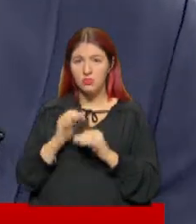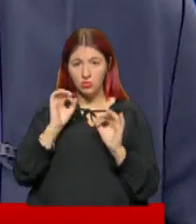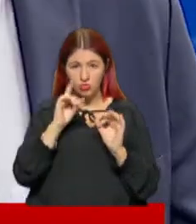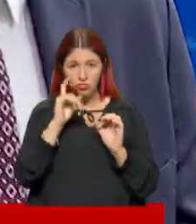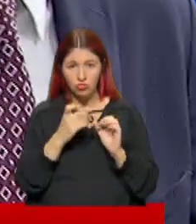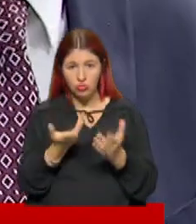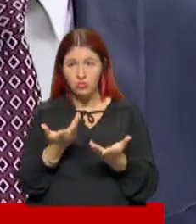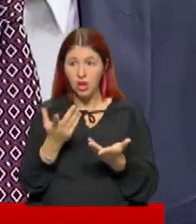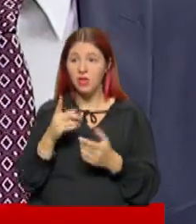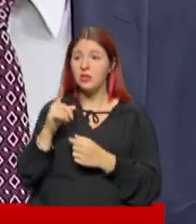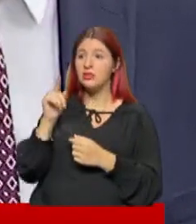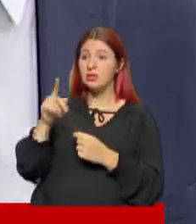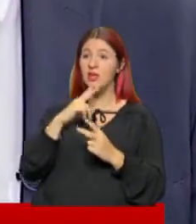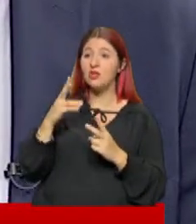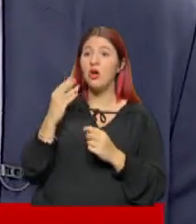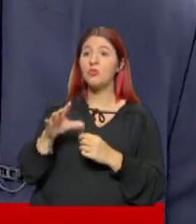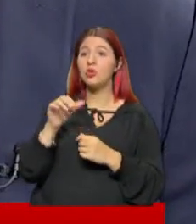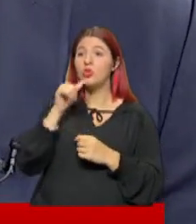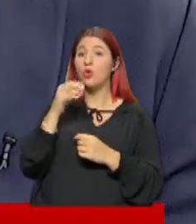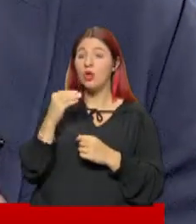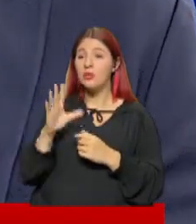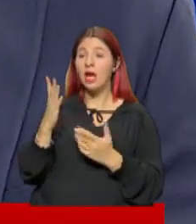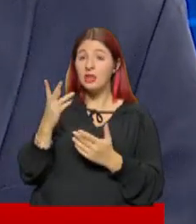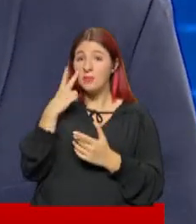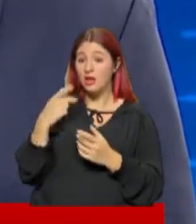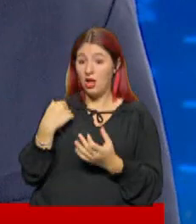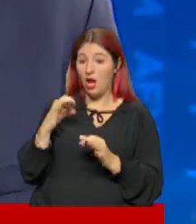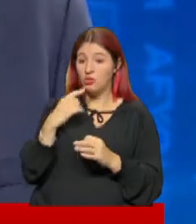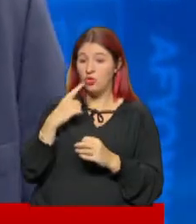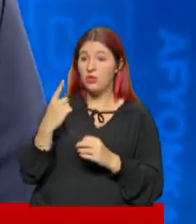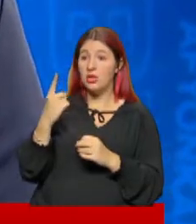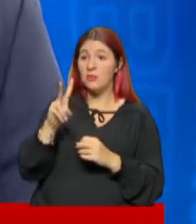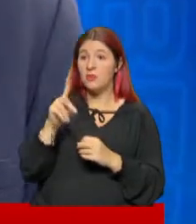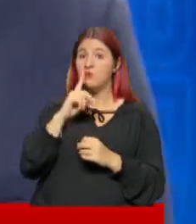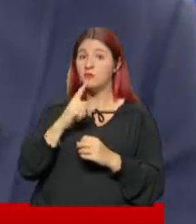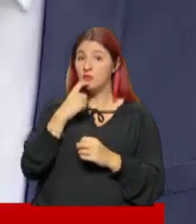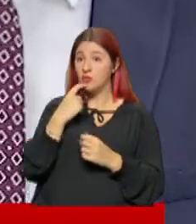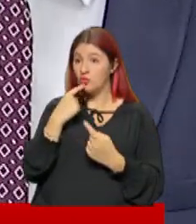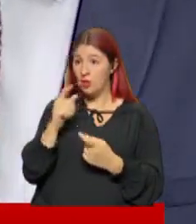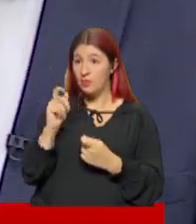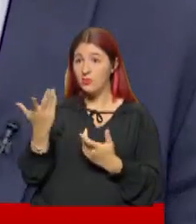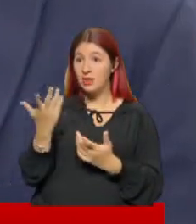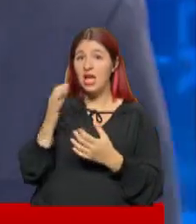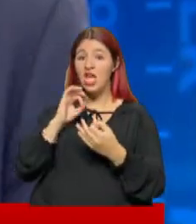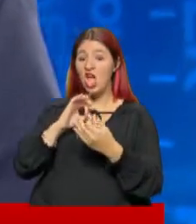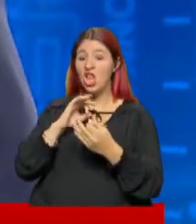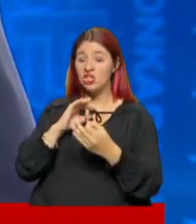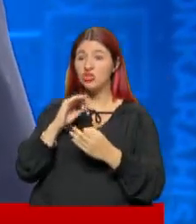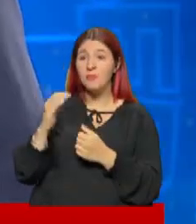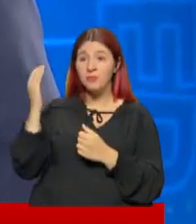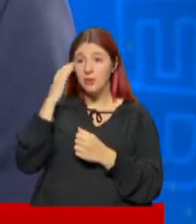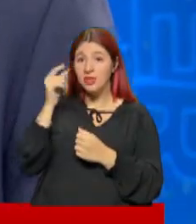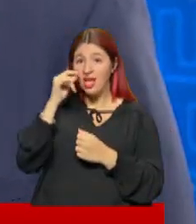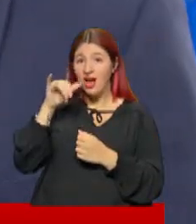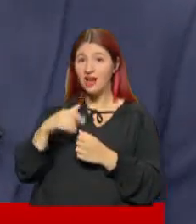Yani siz elektrik olmadan, su olmadan, hatta bakın artık söylüyorum, 21. yüzyıldan bahsediyorsak mesela iletişim temel bir